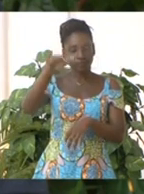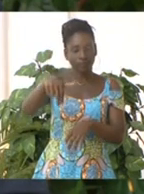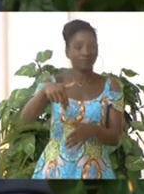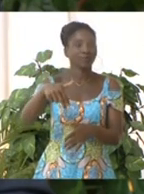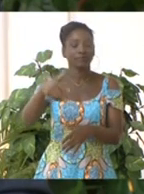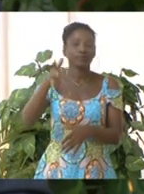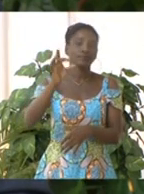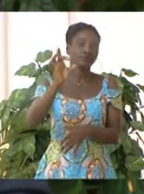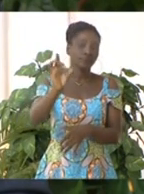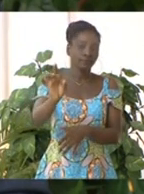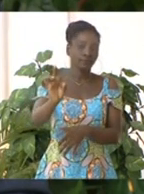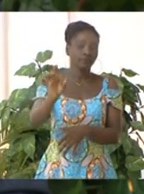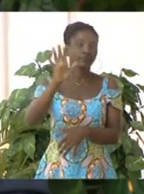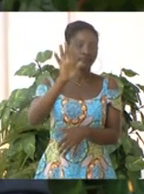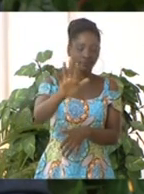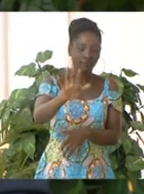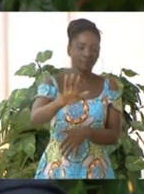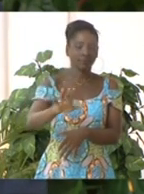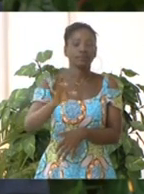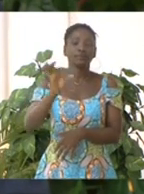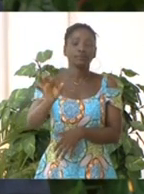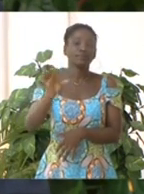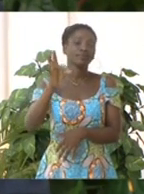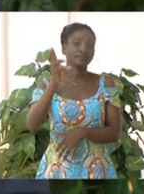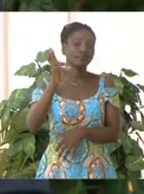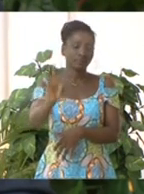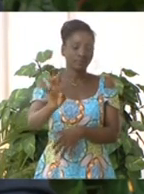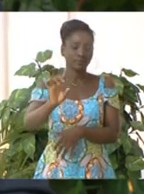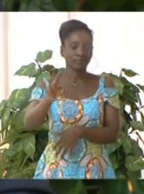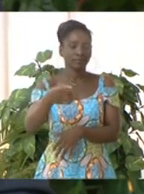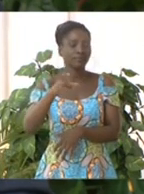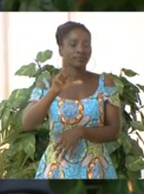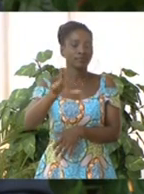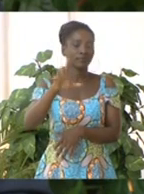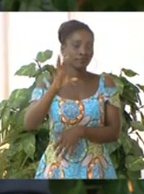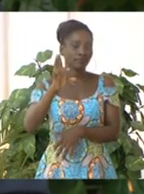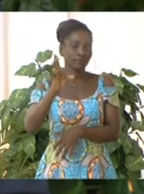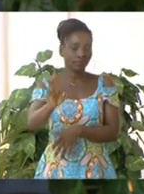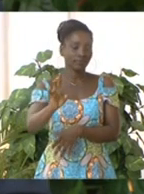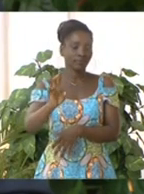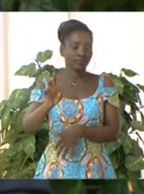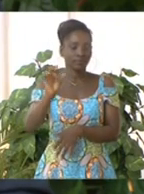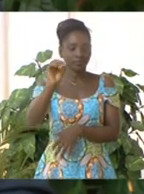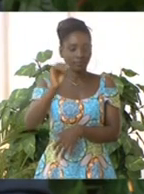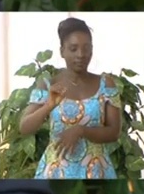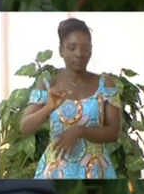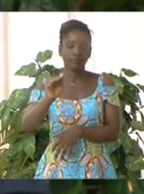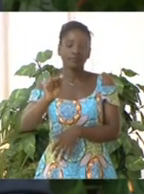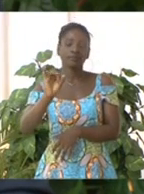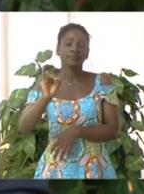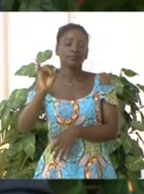3085, soit 97,26%. Afin Guessant Pascal,